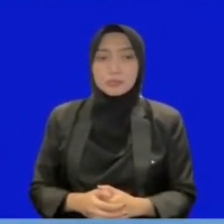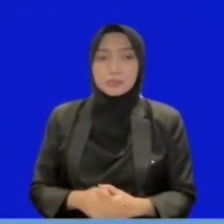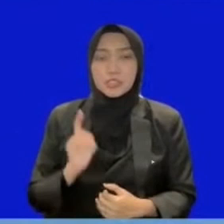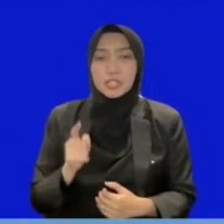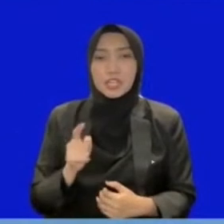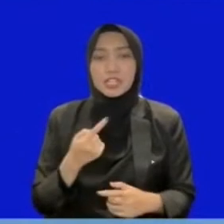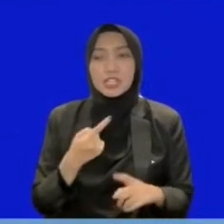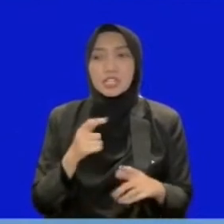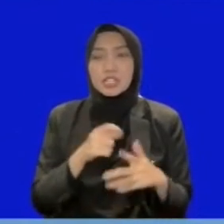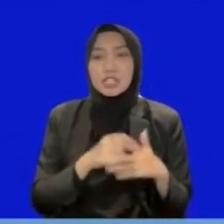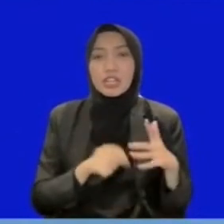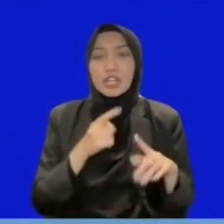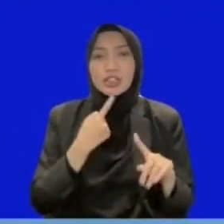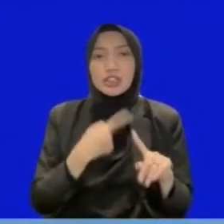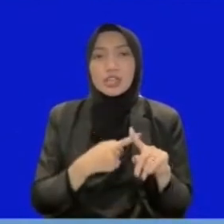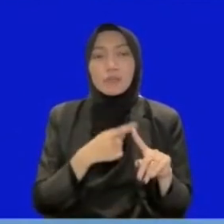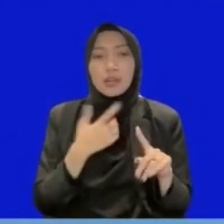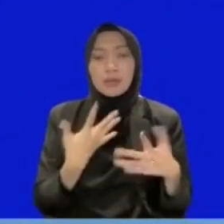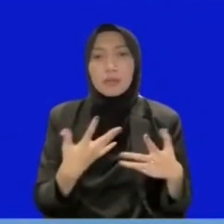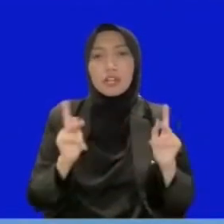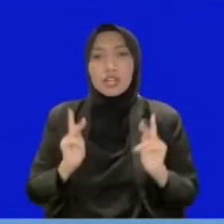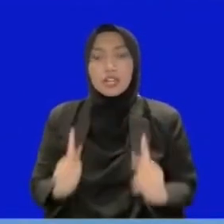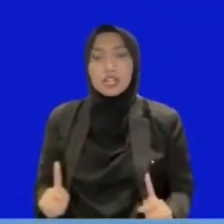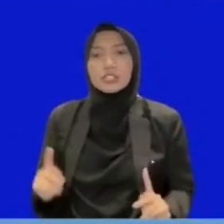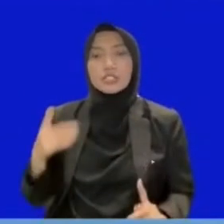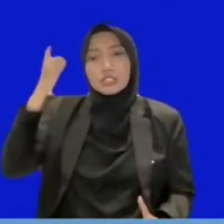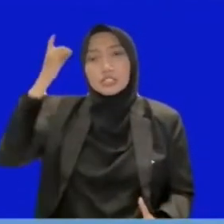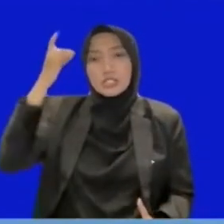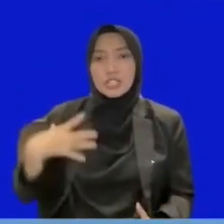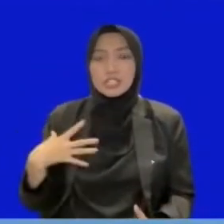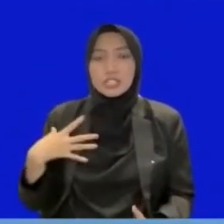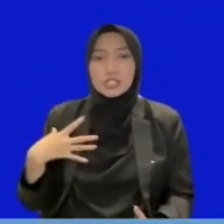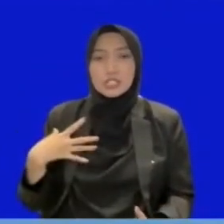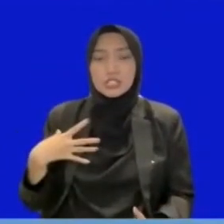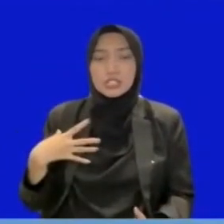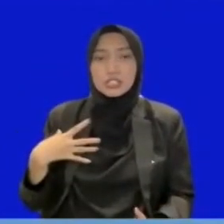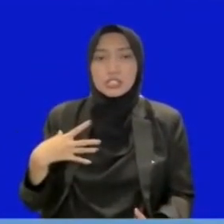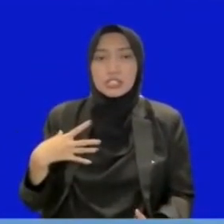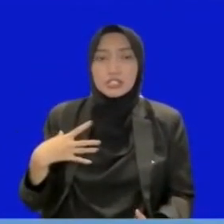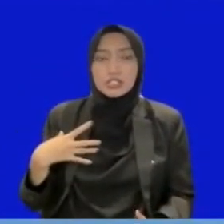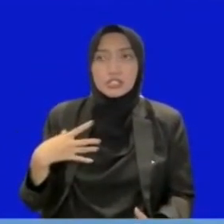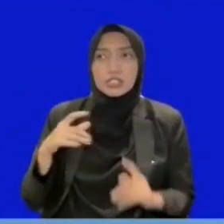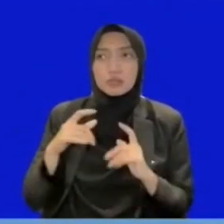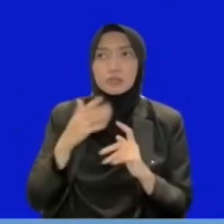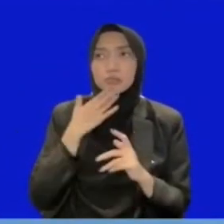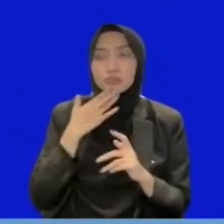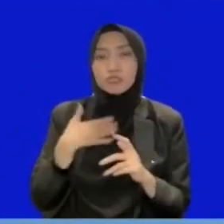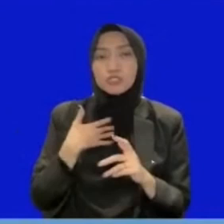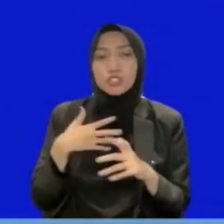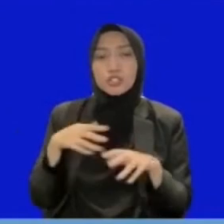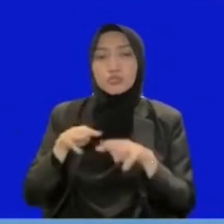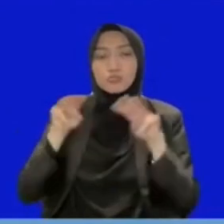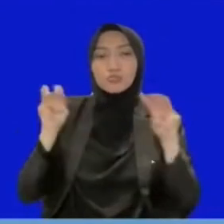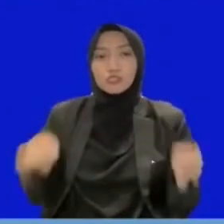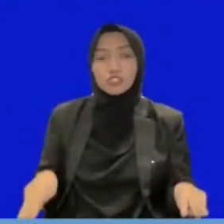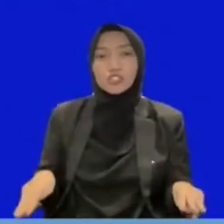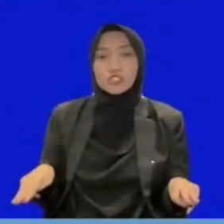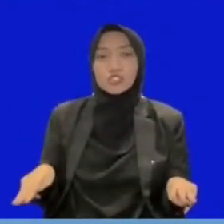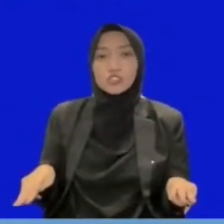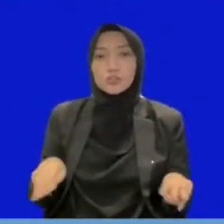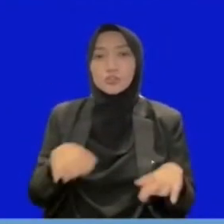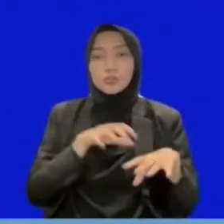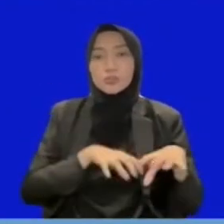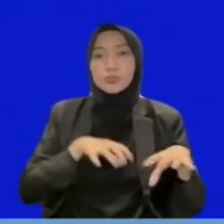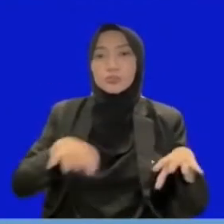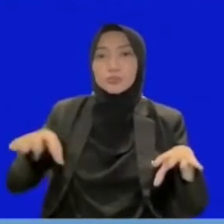nilai tambah untuk OUV-nya, yaitu karakteristik pedesaan, dan juga Sangiran memiliki museum, site museum.